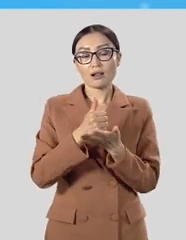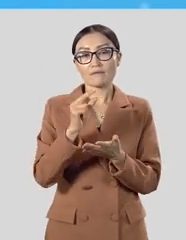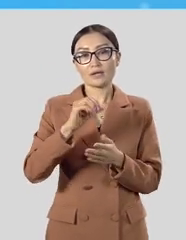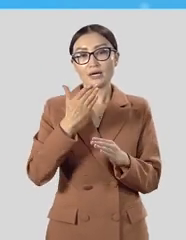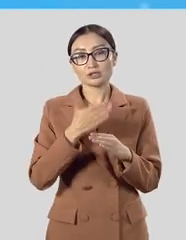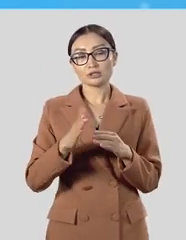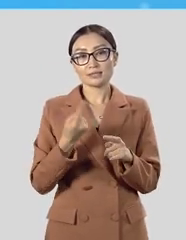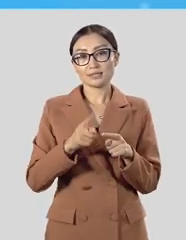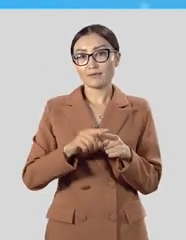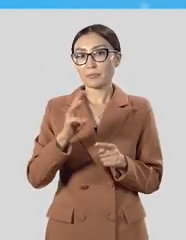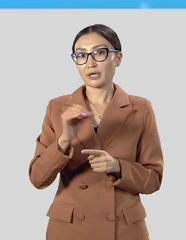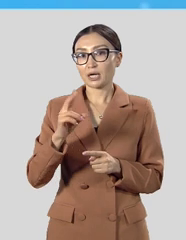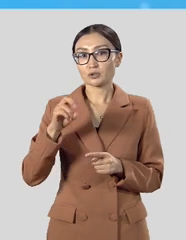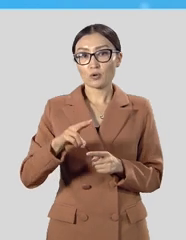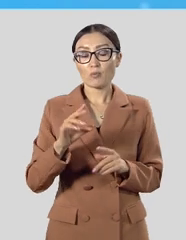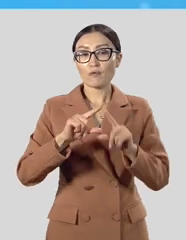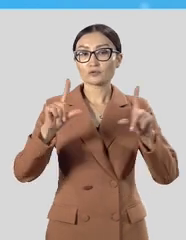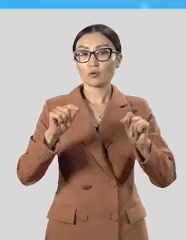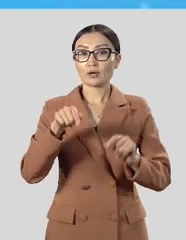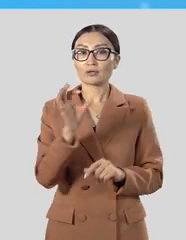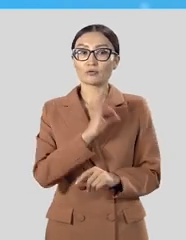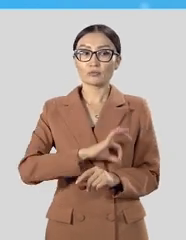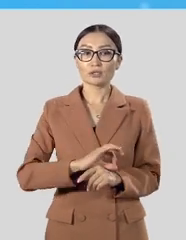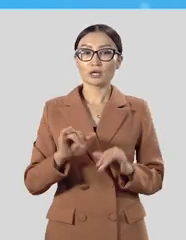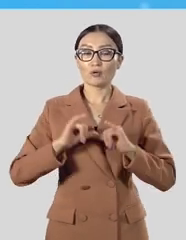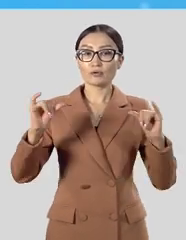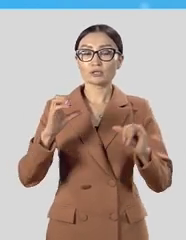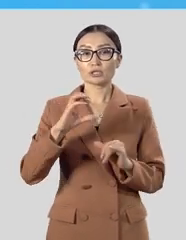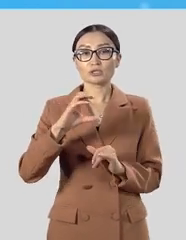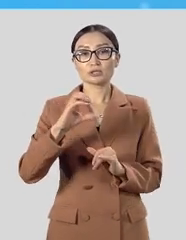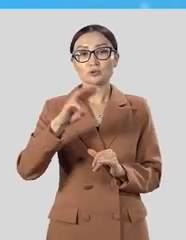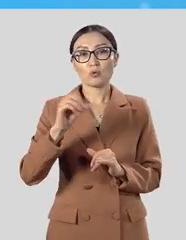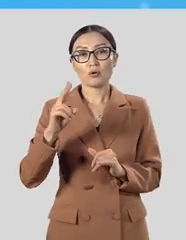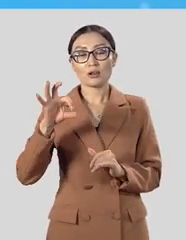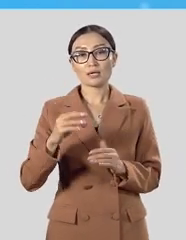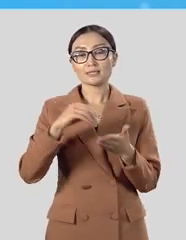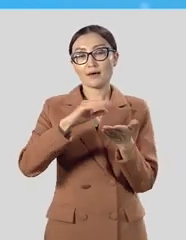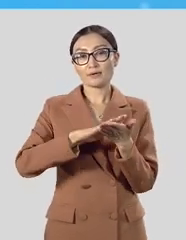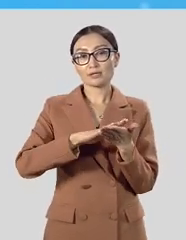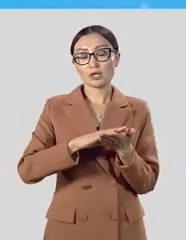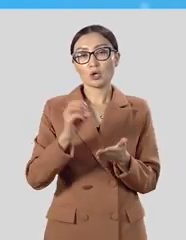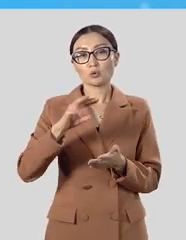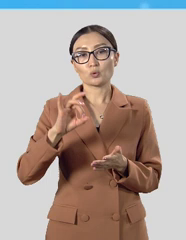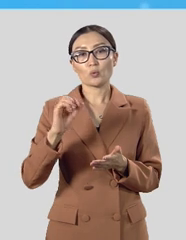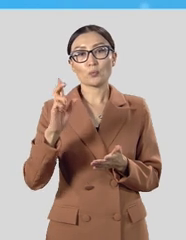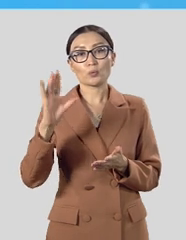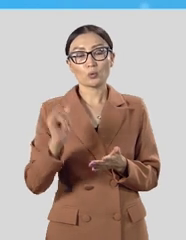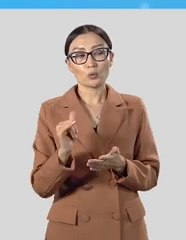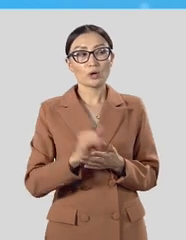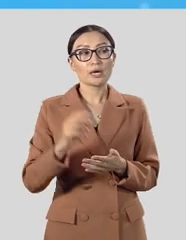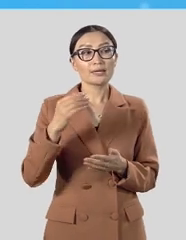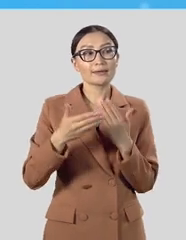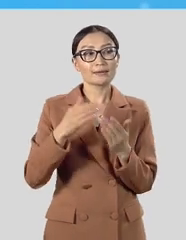микроскопа, с которым вы работаете в школе, это увеличительные стекла, вставленные в трубку или тубус. По латыни